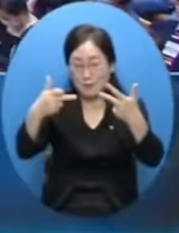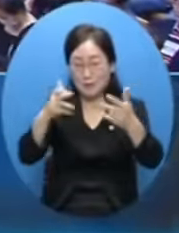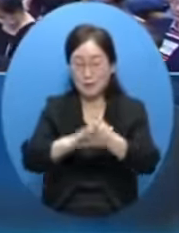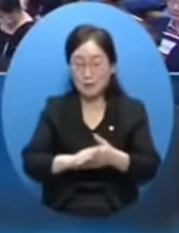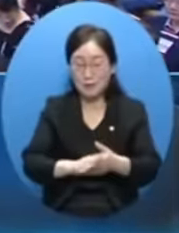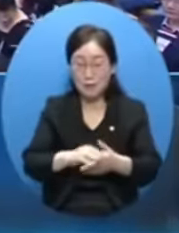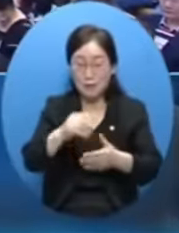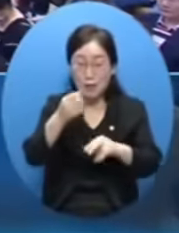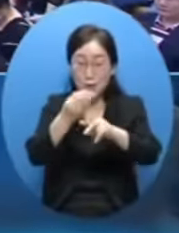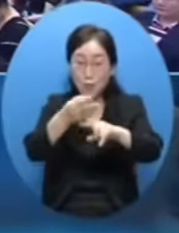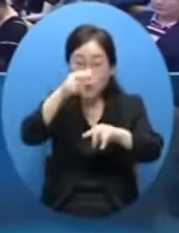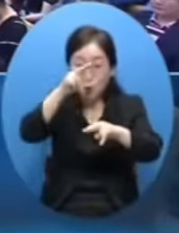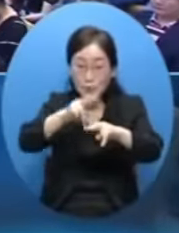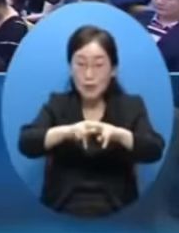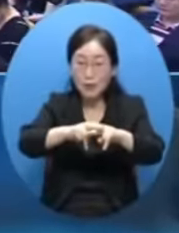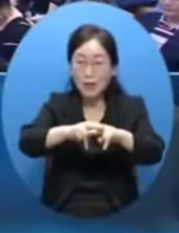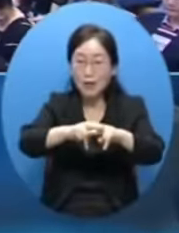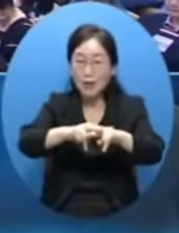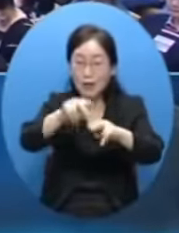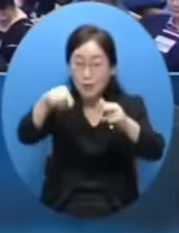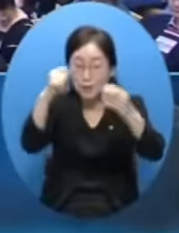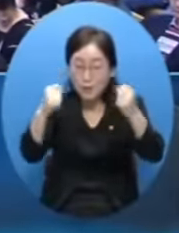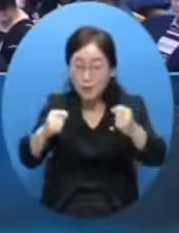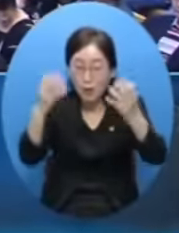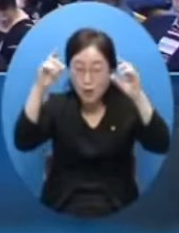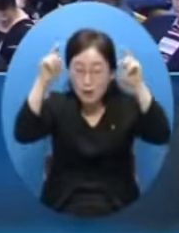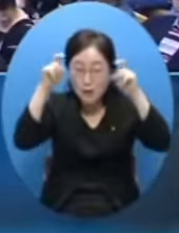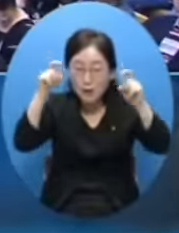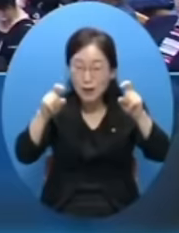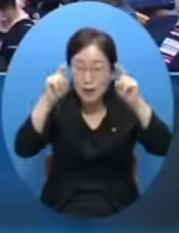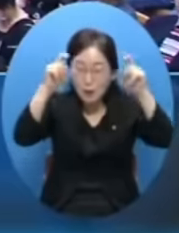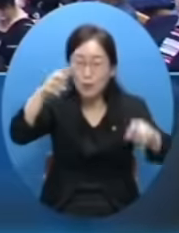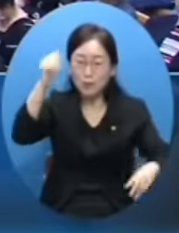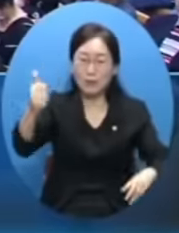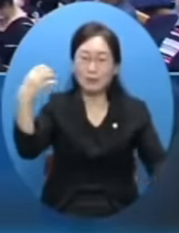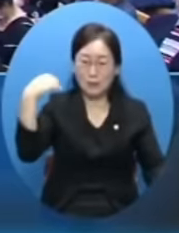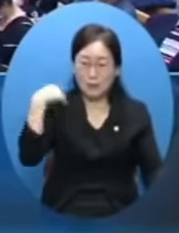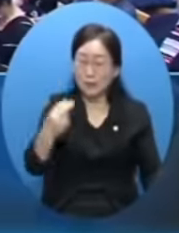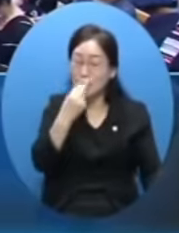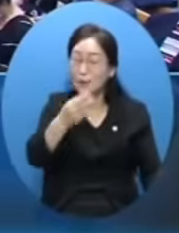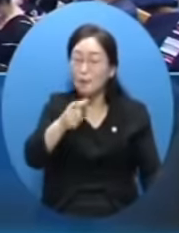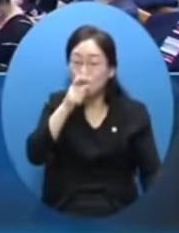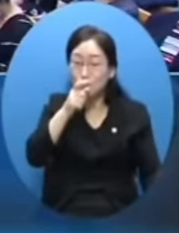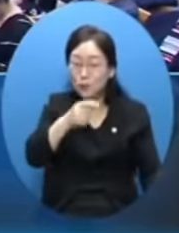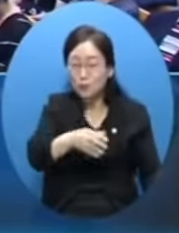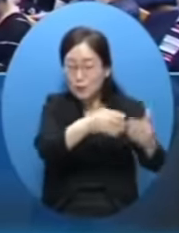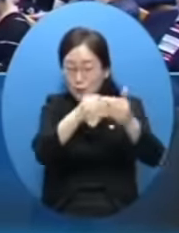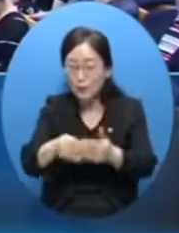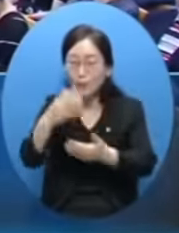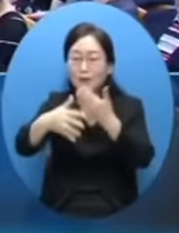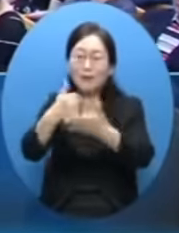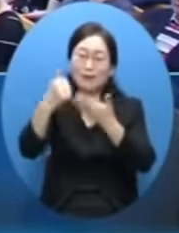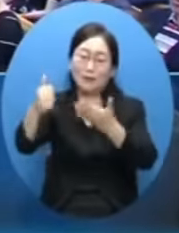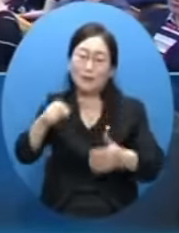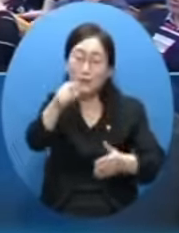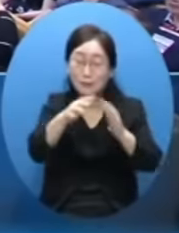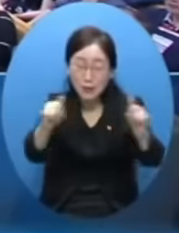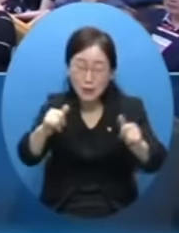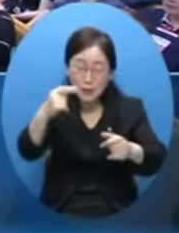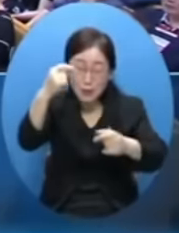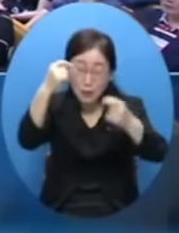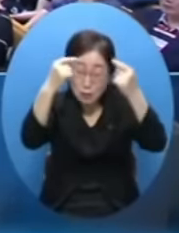가운데 계신 어린 양이 그들의 목자가 되사 생명수 샘으로 인도하시고 하나님께서 그들의